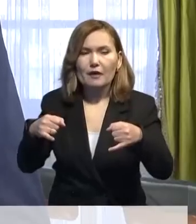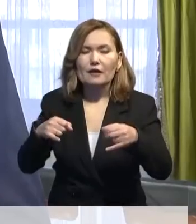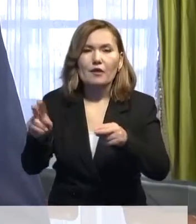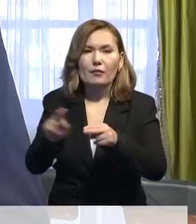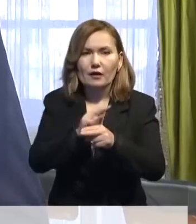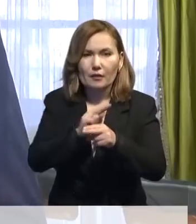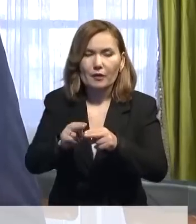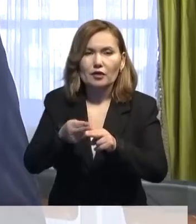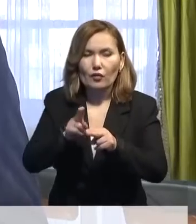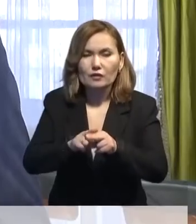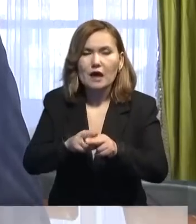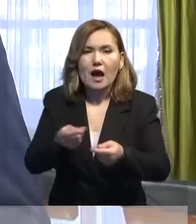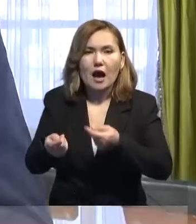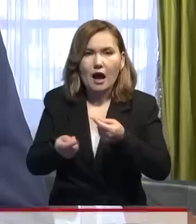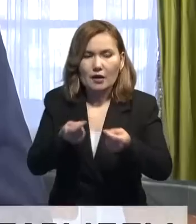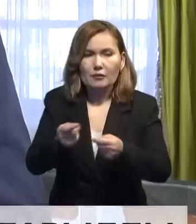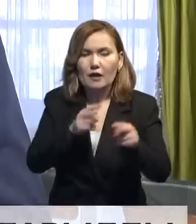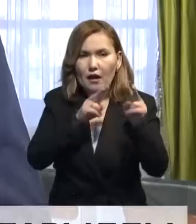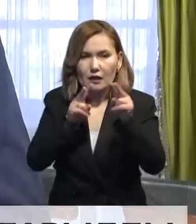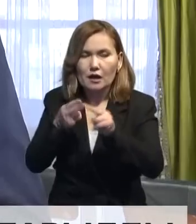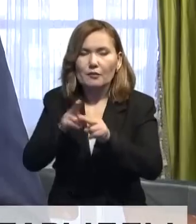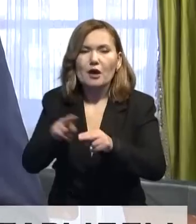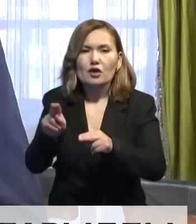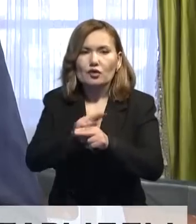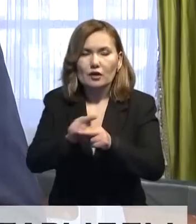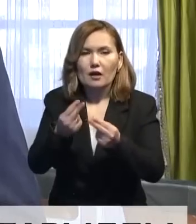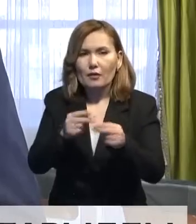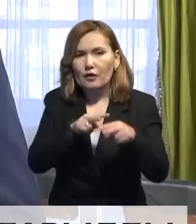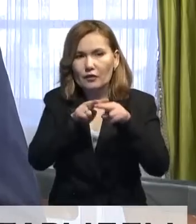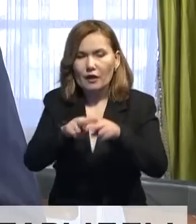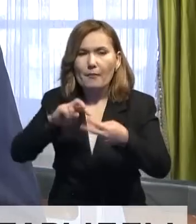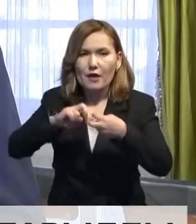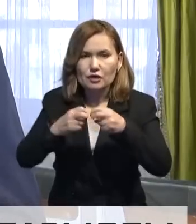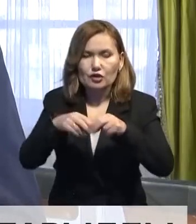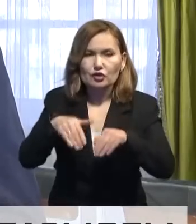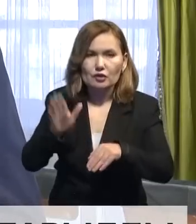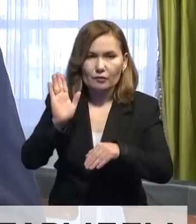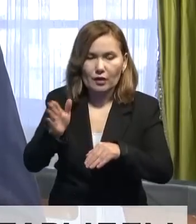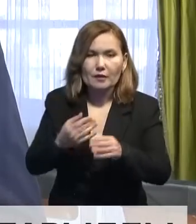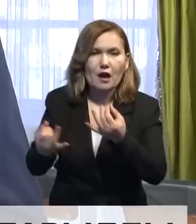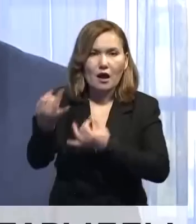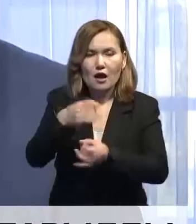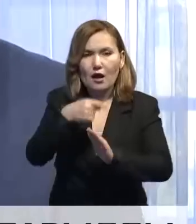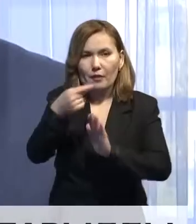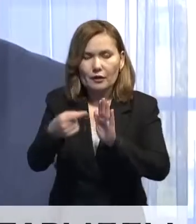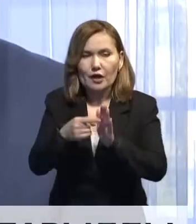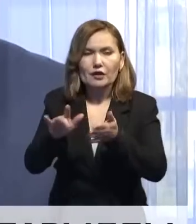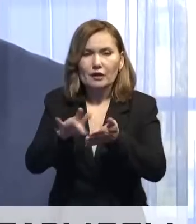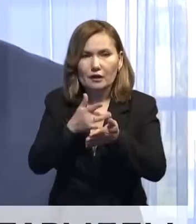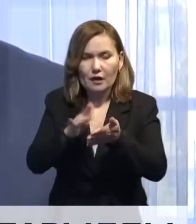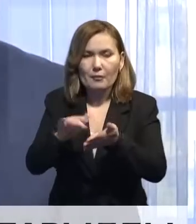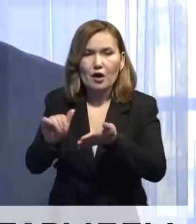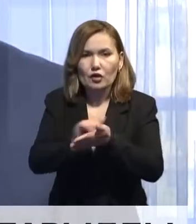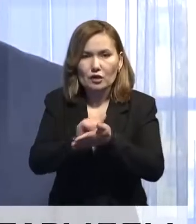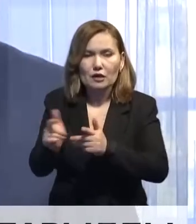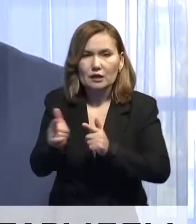бірігіп соның жөндеу мәселесі, соған ақша шығару мәселесі. Соның қазір смета дейді, сметалық құжаттар